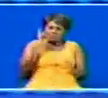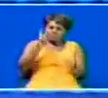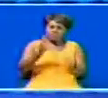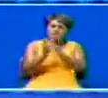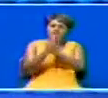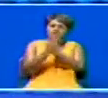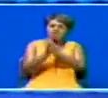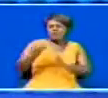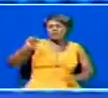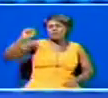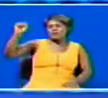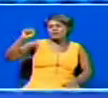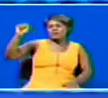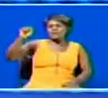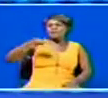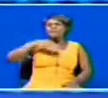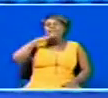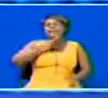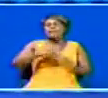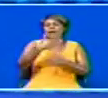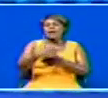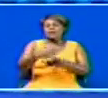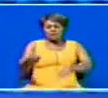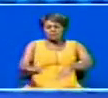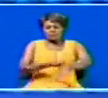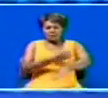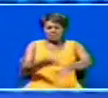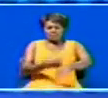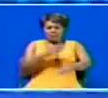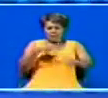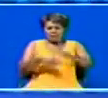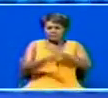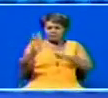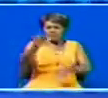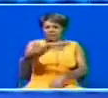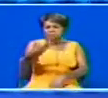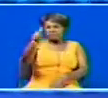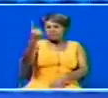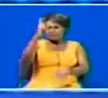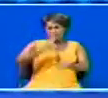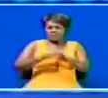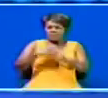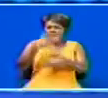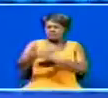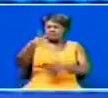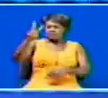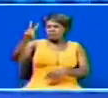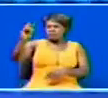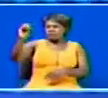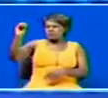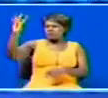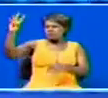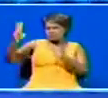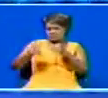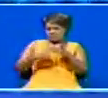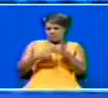ya siasa ambaye amefariki baada ya kuugua saratani na aliingia bungeni mara ya kwanza baada ya uchaguzi wa mwaka